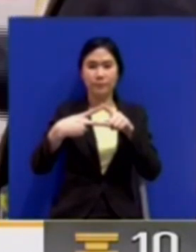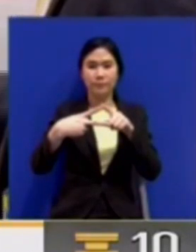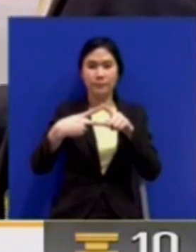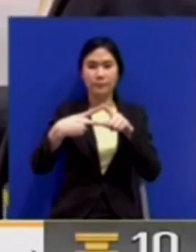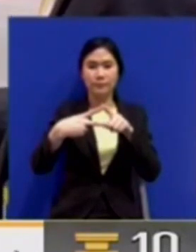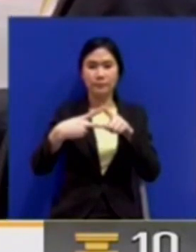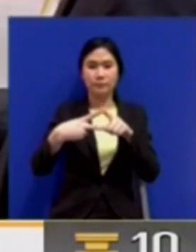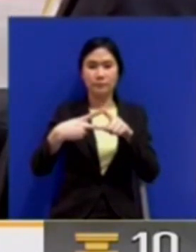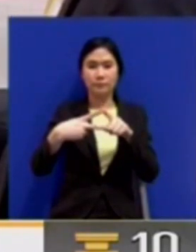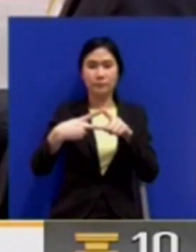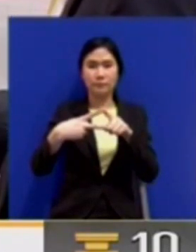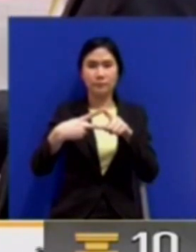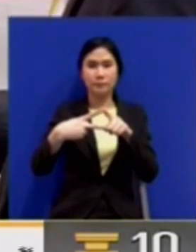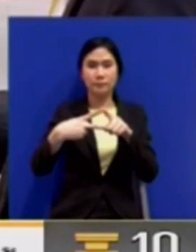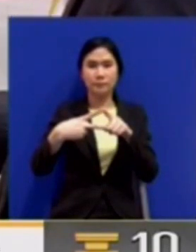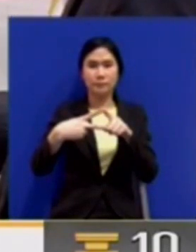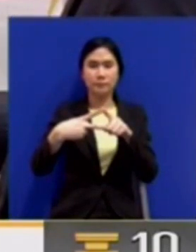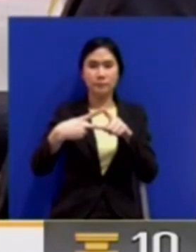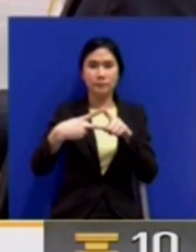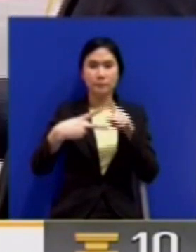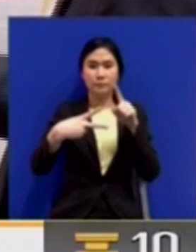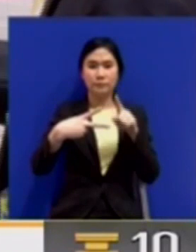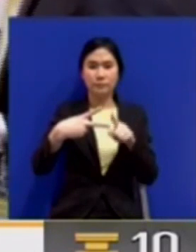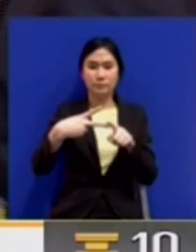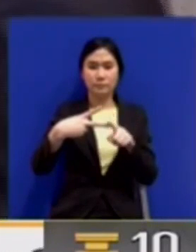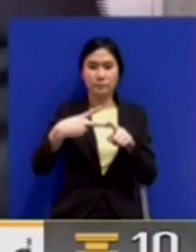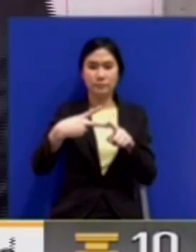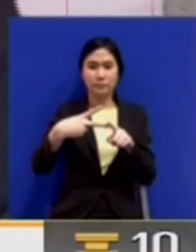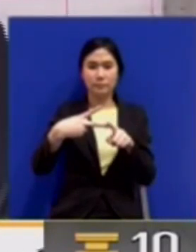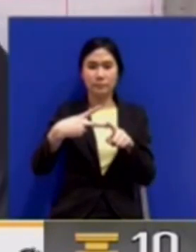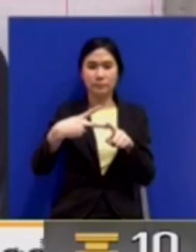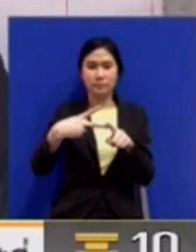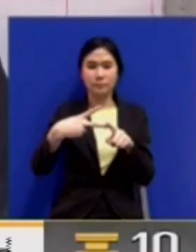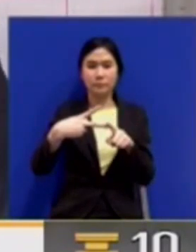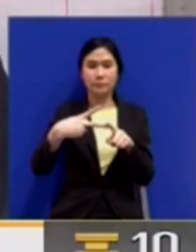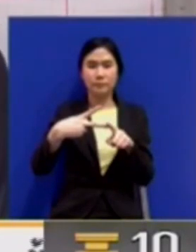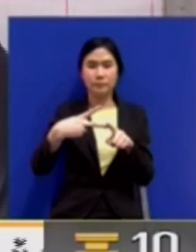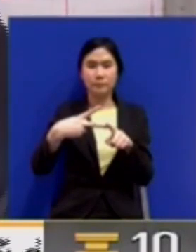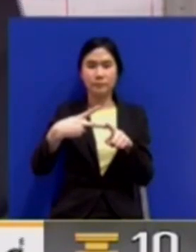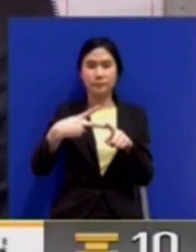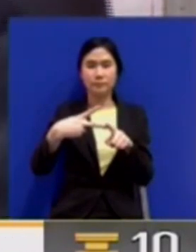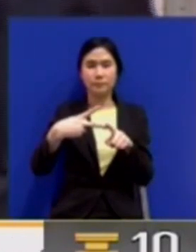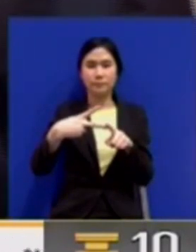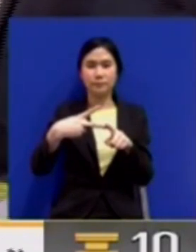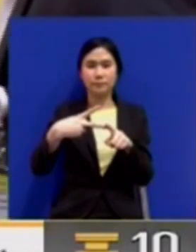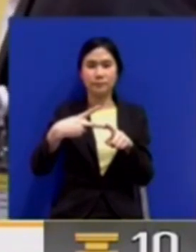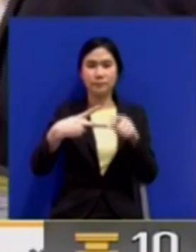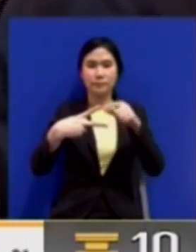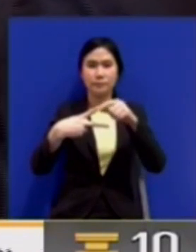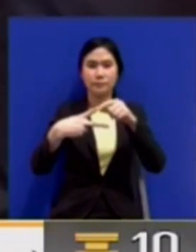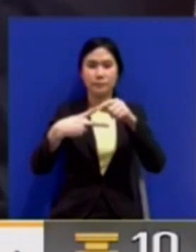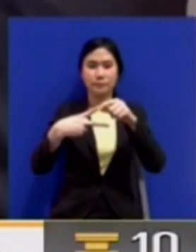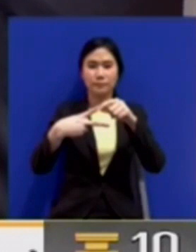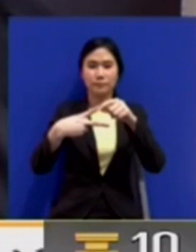างกันไม่ถึง10คะแนนก็มีนะคะแต่ว่าช่วงนี้เนี่ยก็นับมาสักประมาณน่าจะเกือบครึ่งทาง